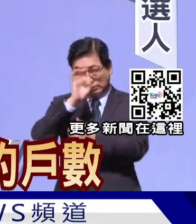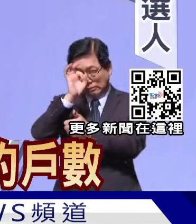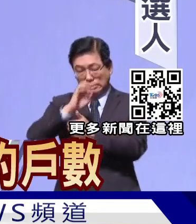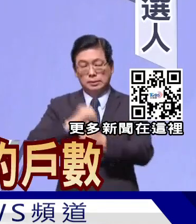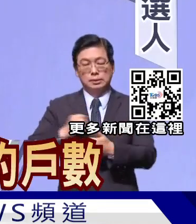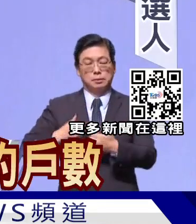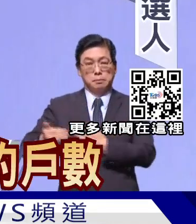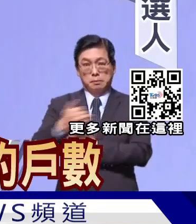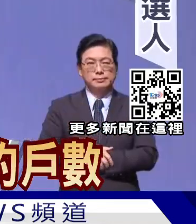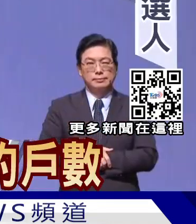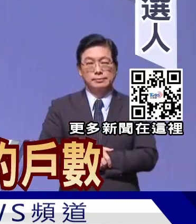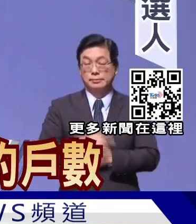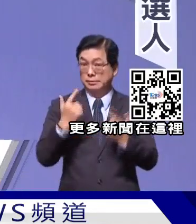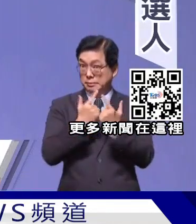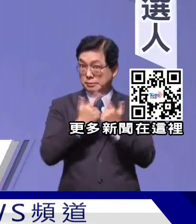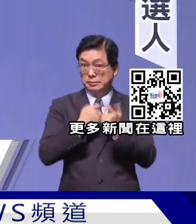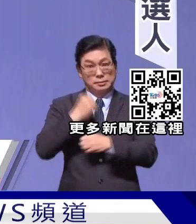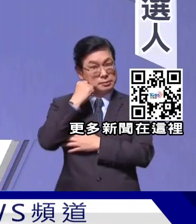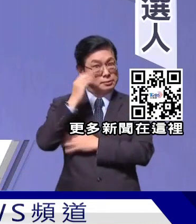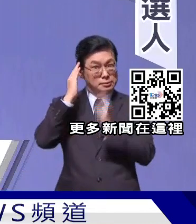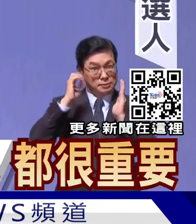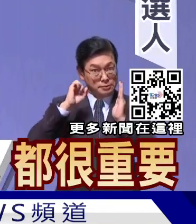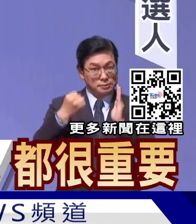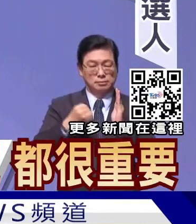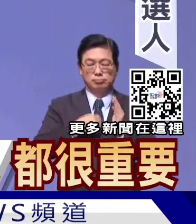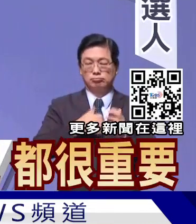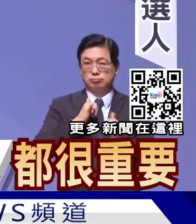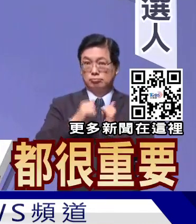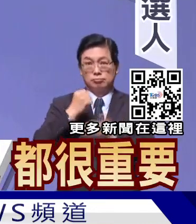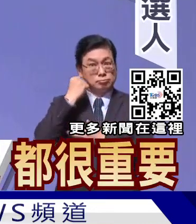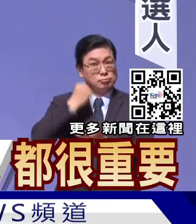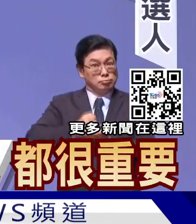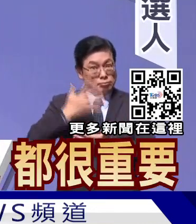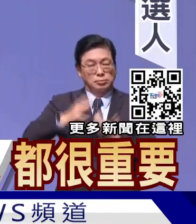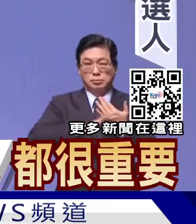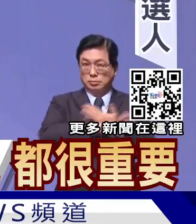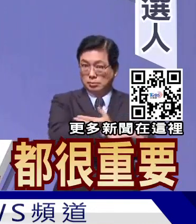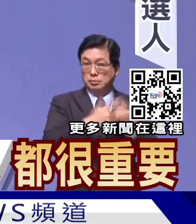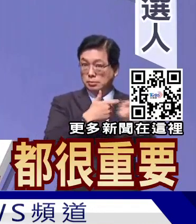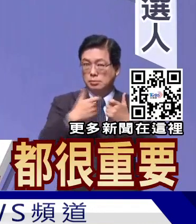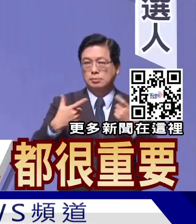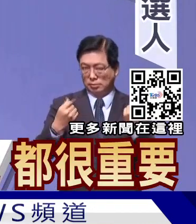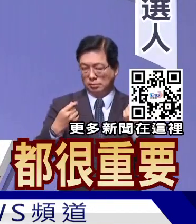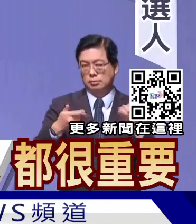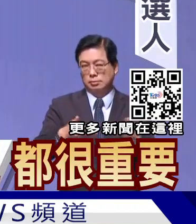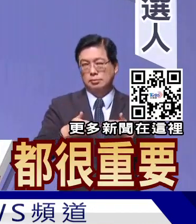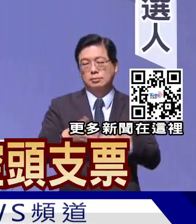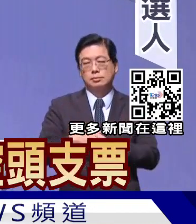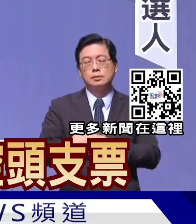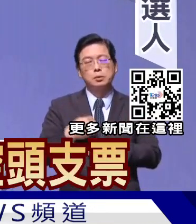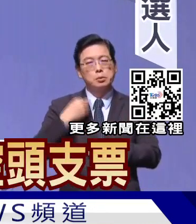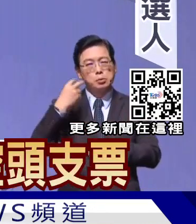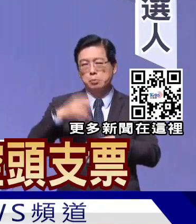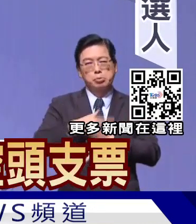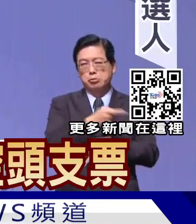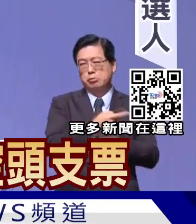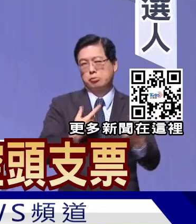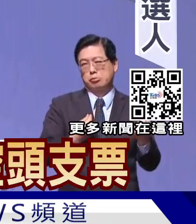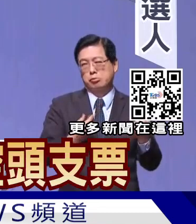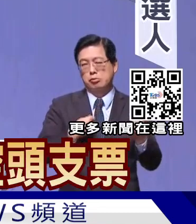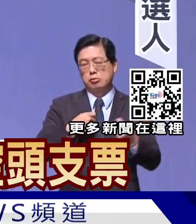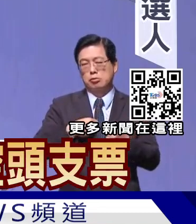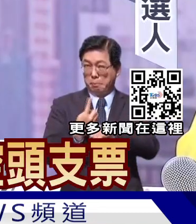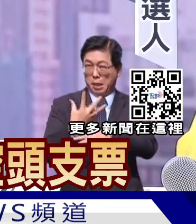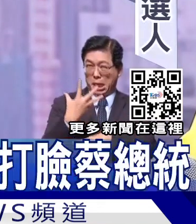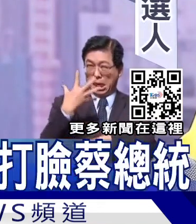包租代管的户数。 北市的居住正义、新建社宅跟其他的配套措施都很重要，我绝不会跟他们一样开